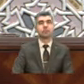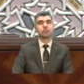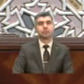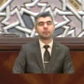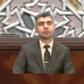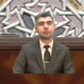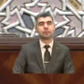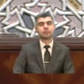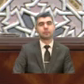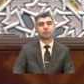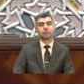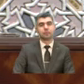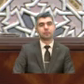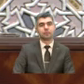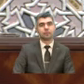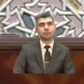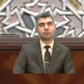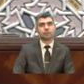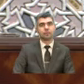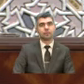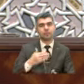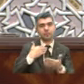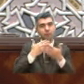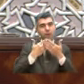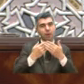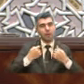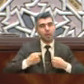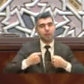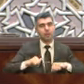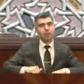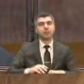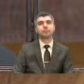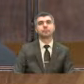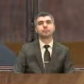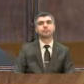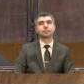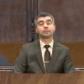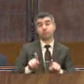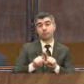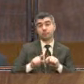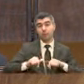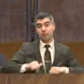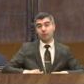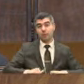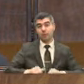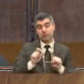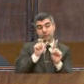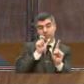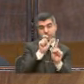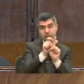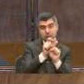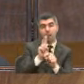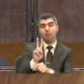الكلمة، تفضلوا السيد النائب. شكرا سيد الرئيس. سيد الوزير، أشرفت وزارتكم على تدبير مجموعة من